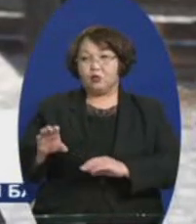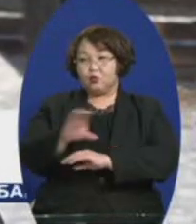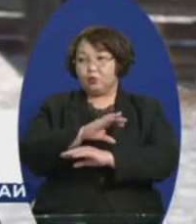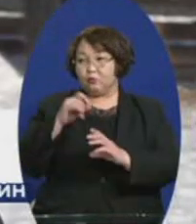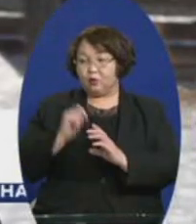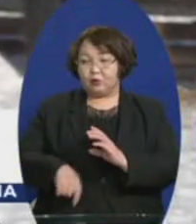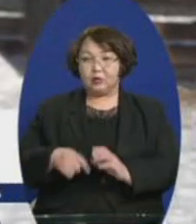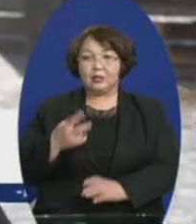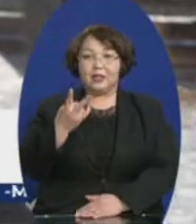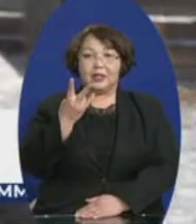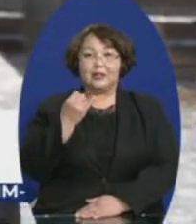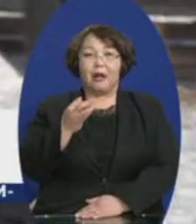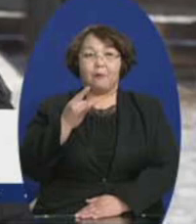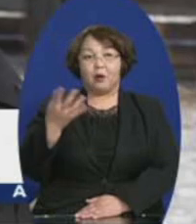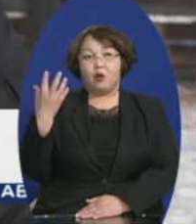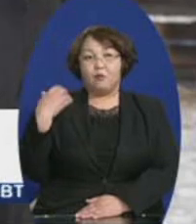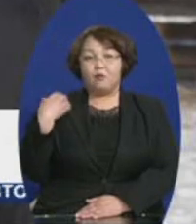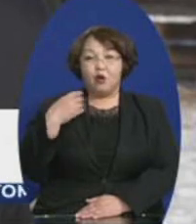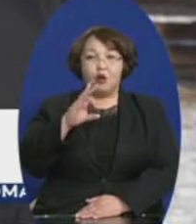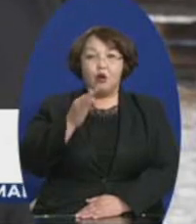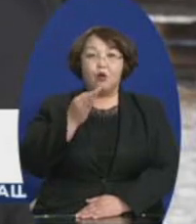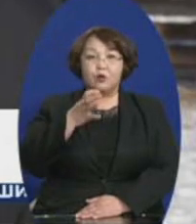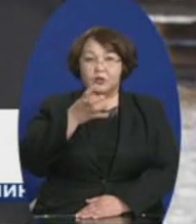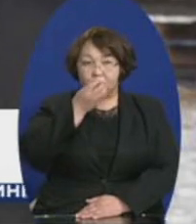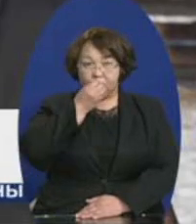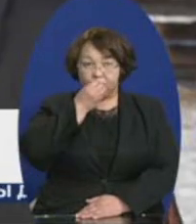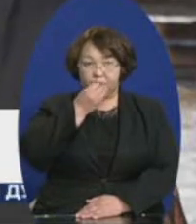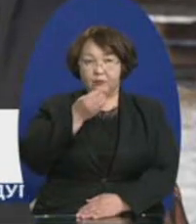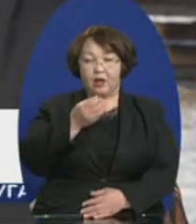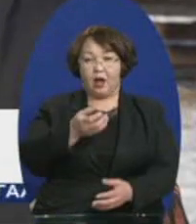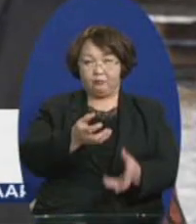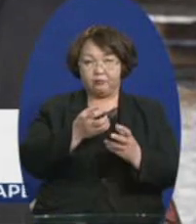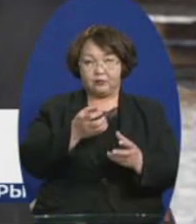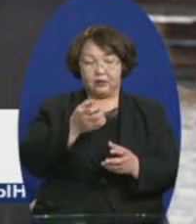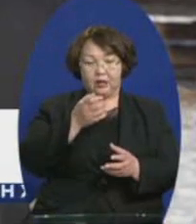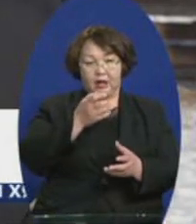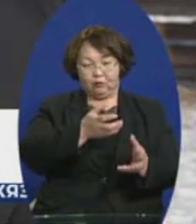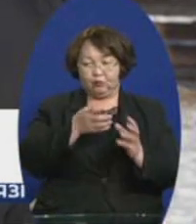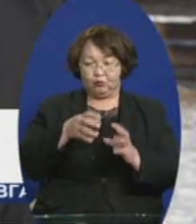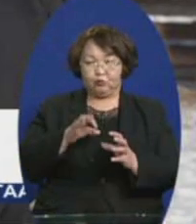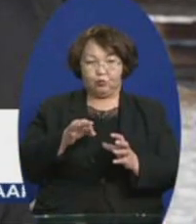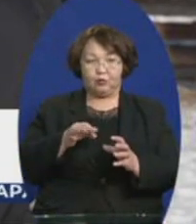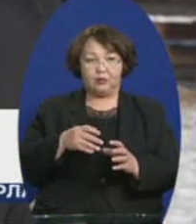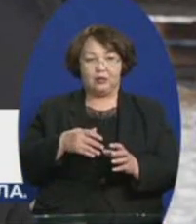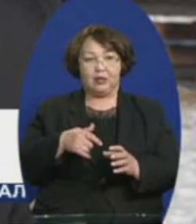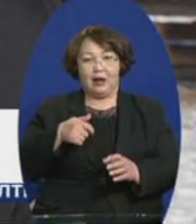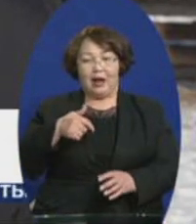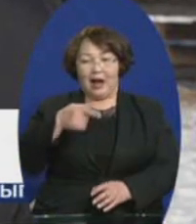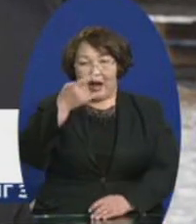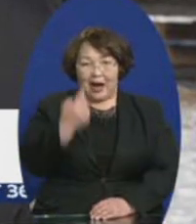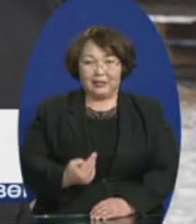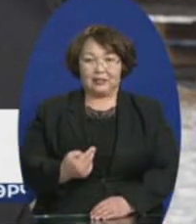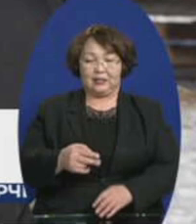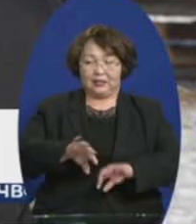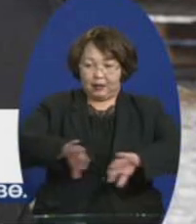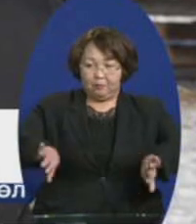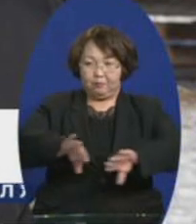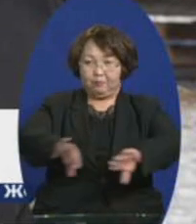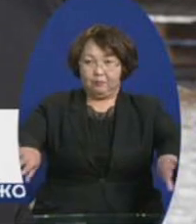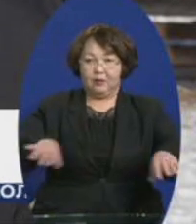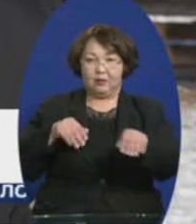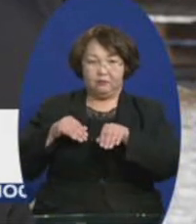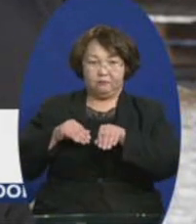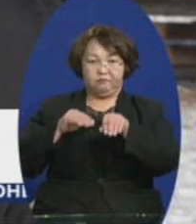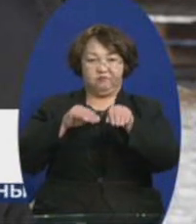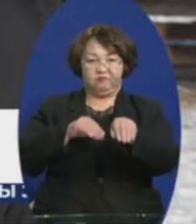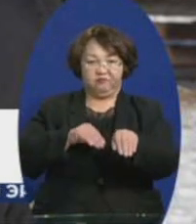одоо өвсөлтөжилээ аваад татгалцсан. Энийгээ татж чадахгүй очиж байгаа учраас бол хамгийн гол энэ талбуугаар татаж энэ замыг гаргаж явах асуудал хамгийн гол нь. Тийм